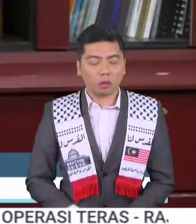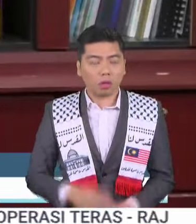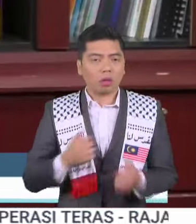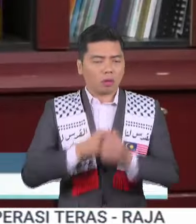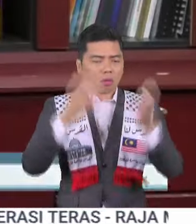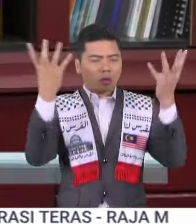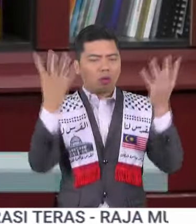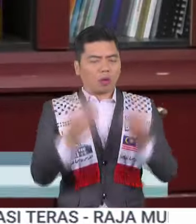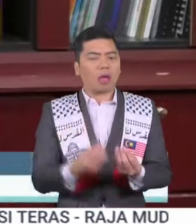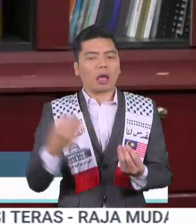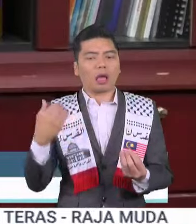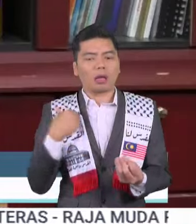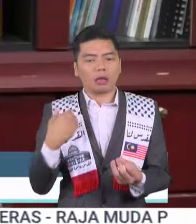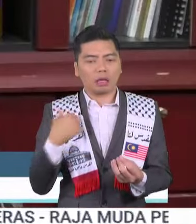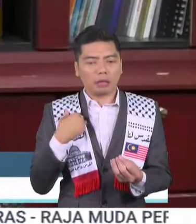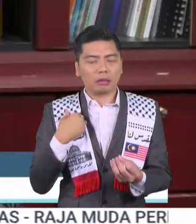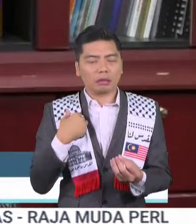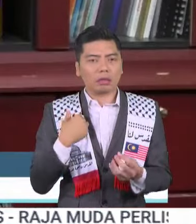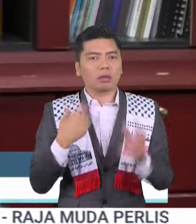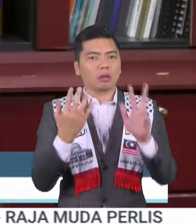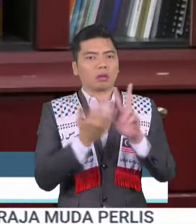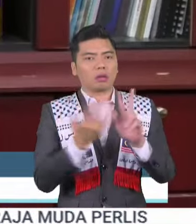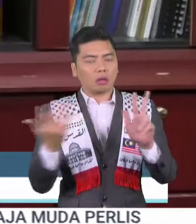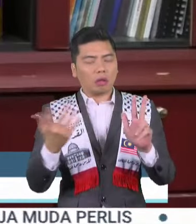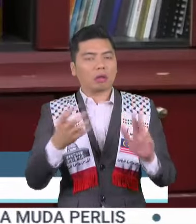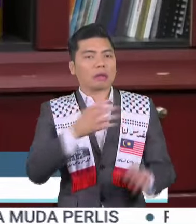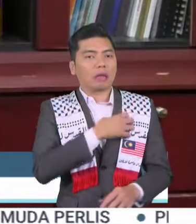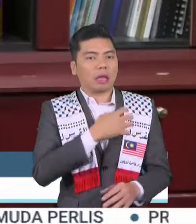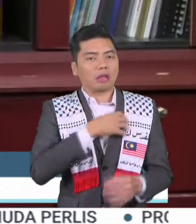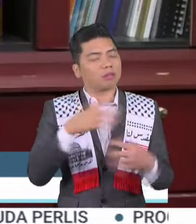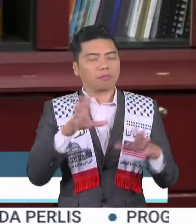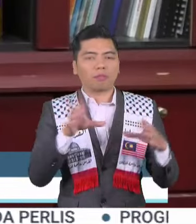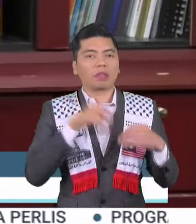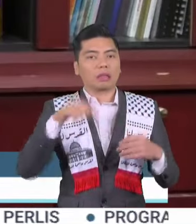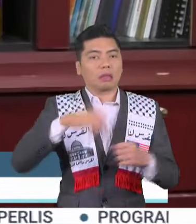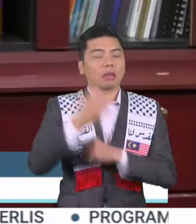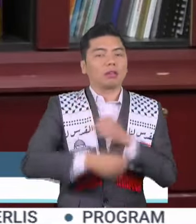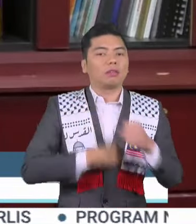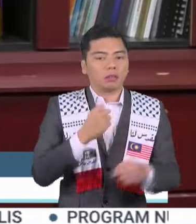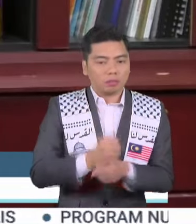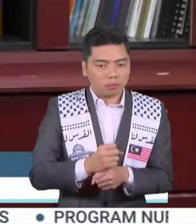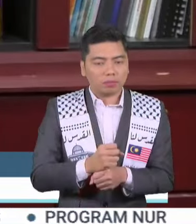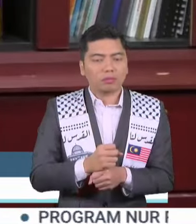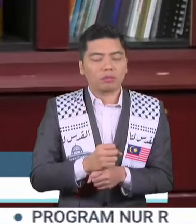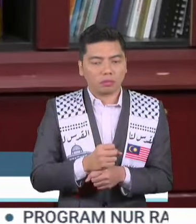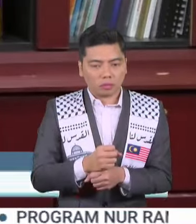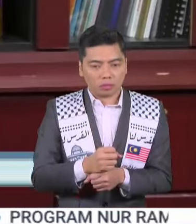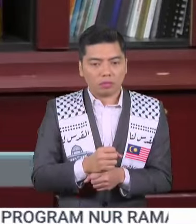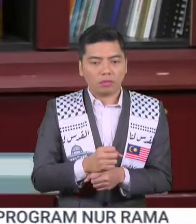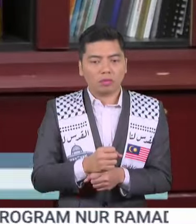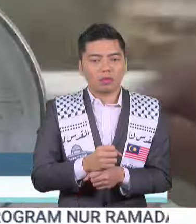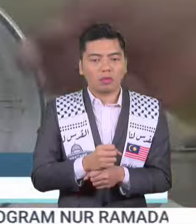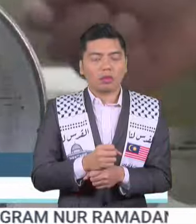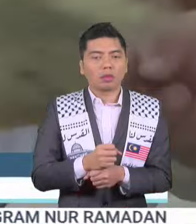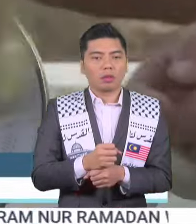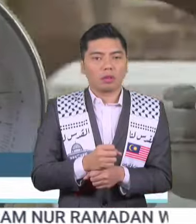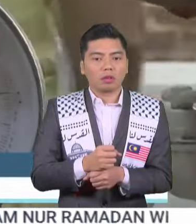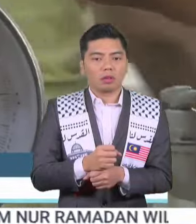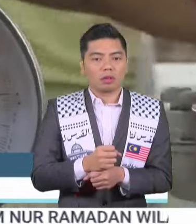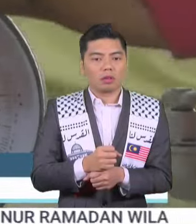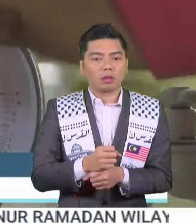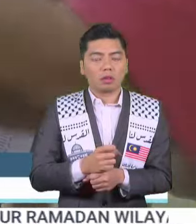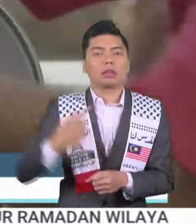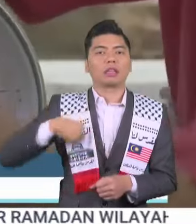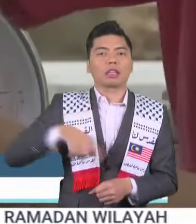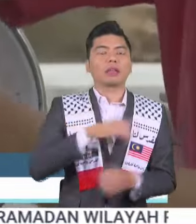terdapat 362 aduan yang kita terima pada tahun ini, Januari, 1 Januari hingga 29 Februari.